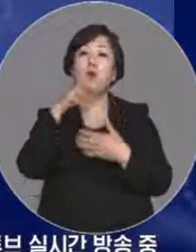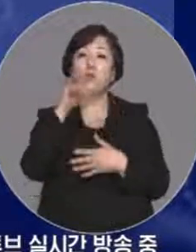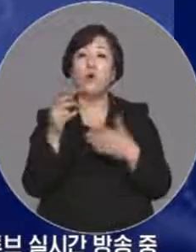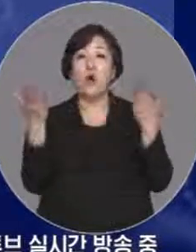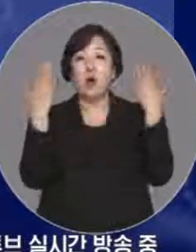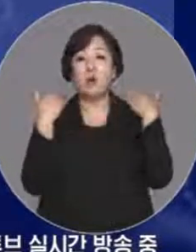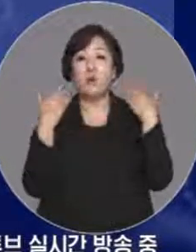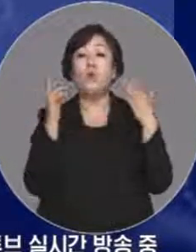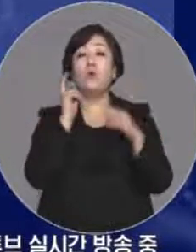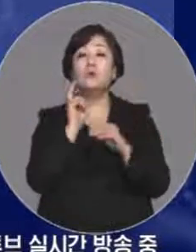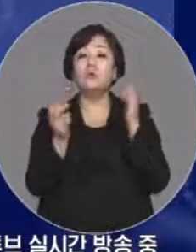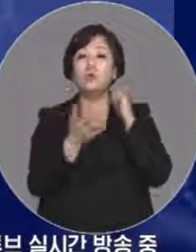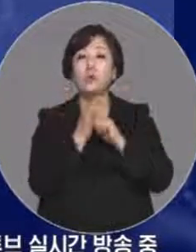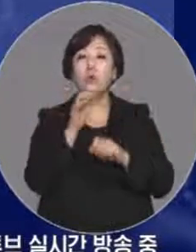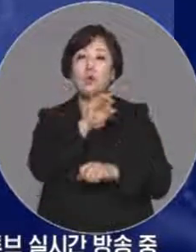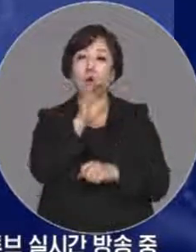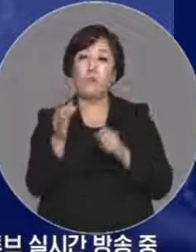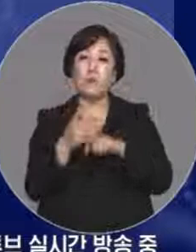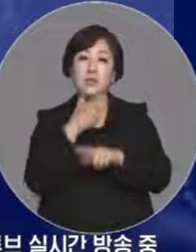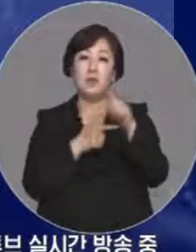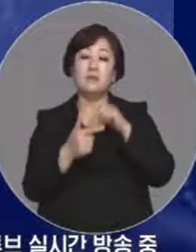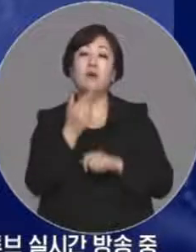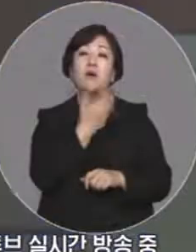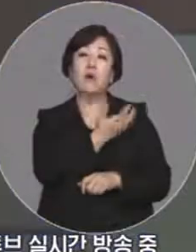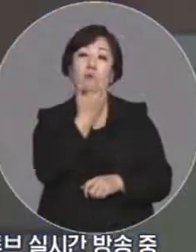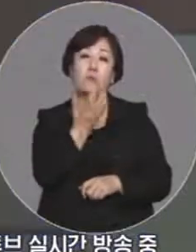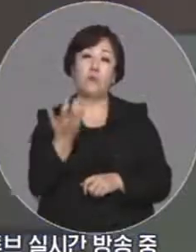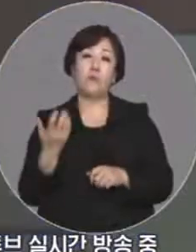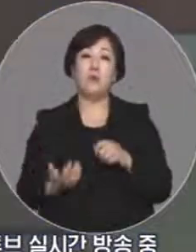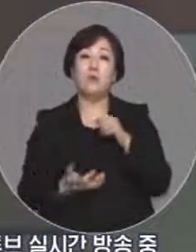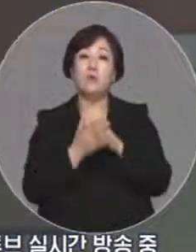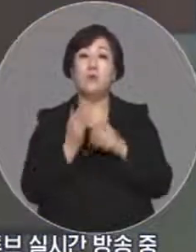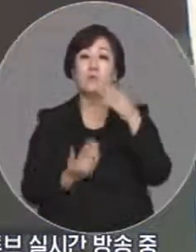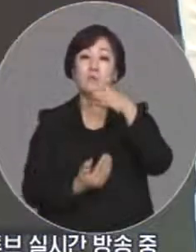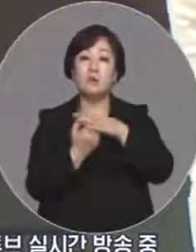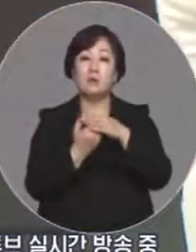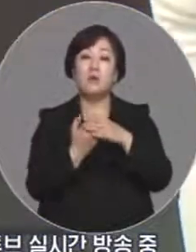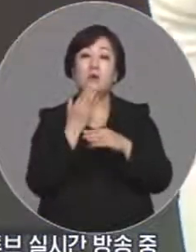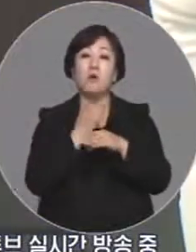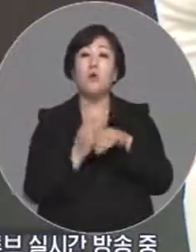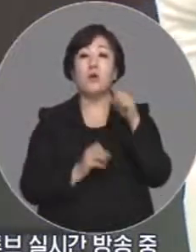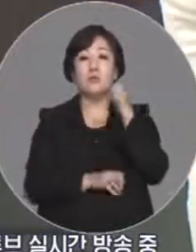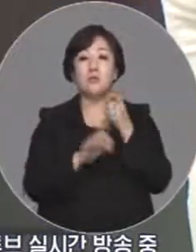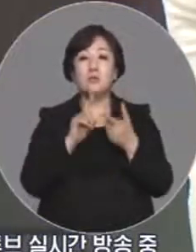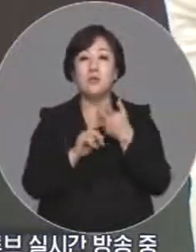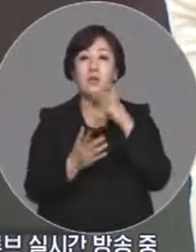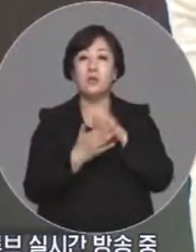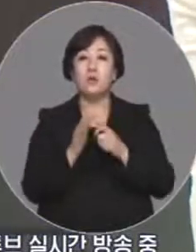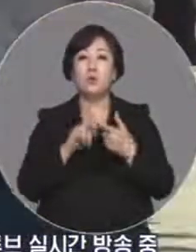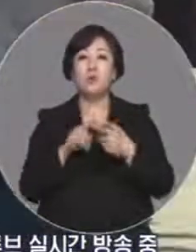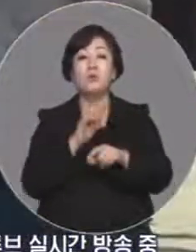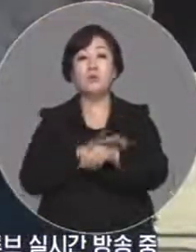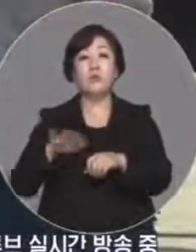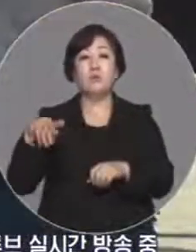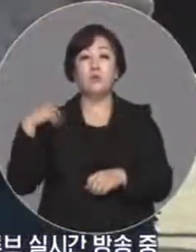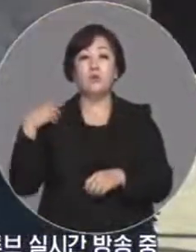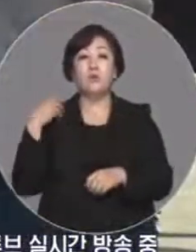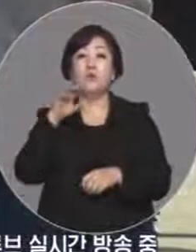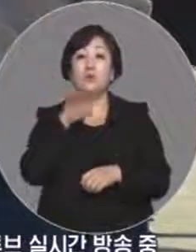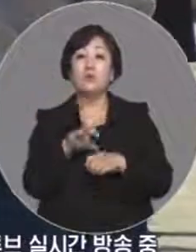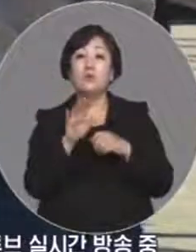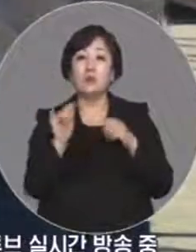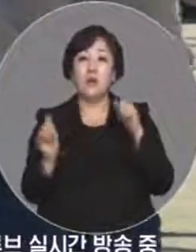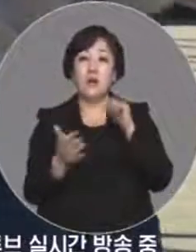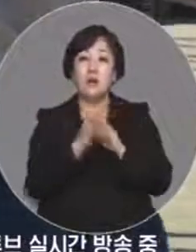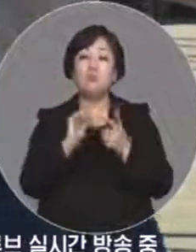학교, 중소기업 등 감염 발생 지역도 다양합니다. 기존 확진자와 접촉한 N차 감염자와 감염 경로를 알수